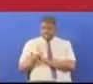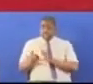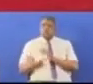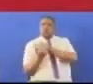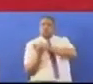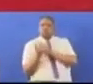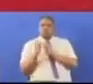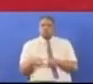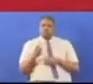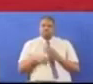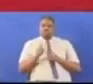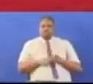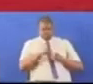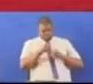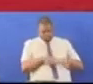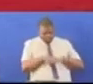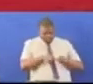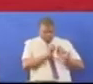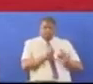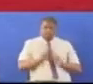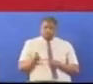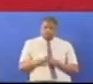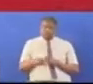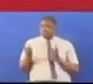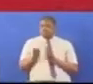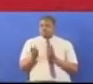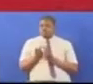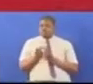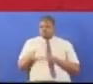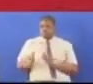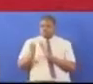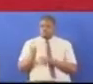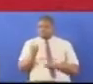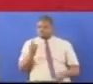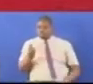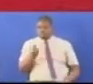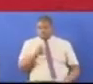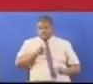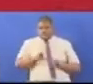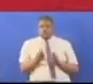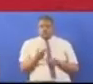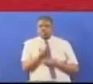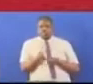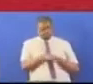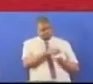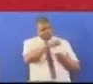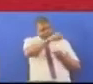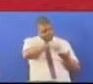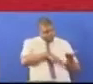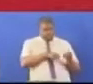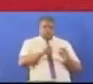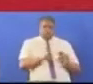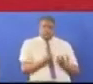wajibu zilizoko katika mikataba mbalimbali ambayo pia kwa namna moja au nyingine tumeisign au